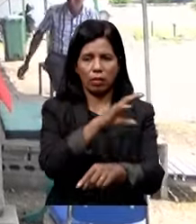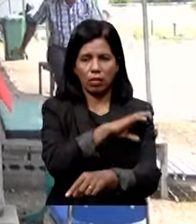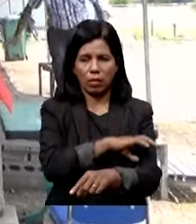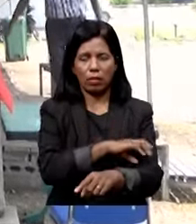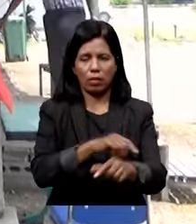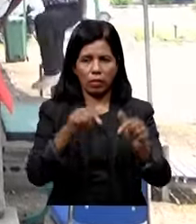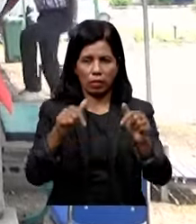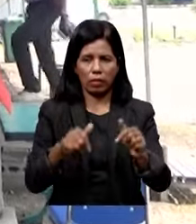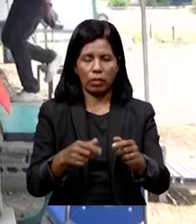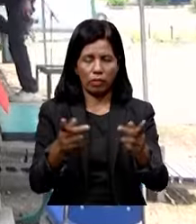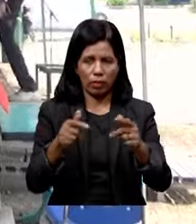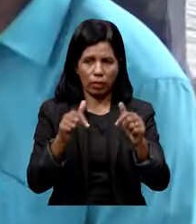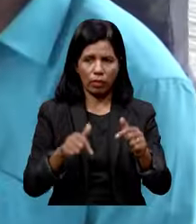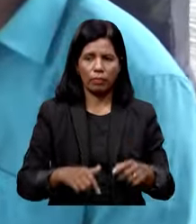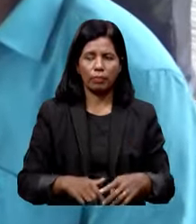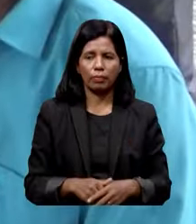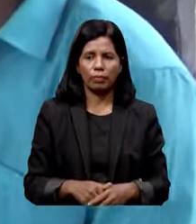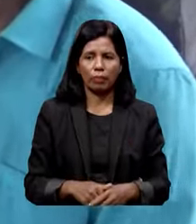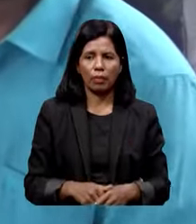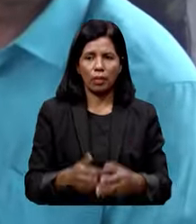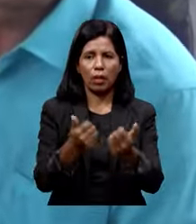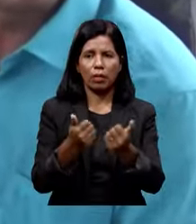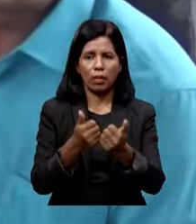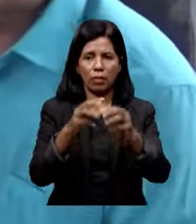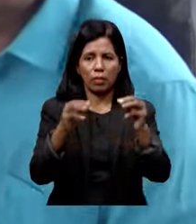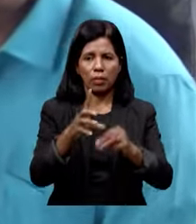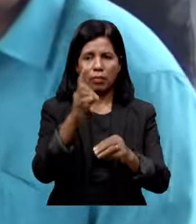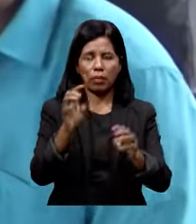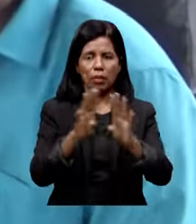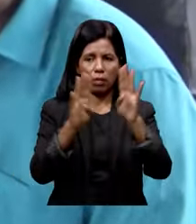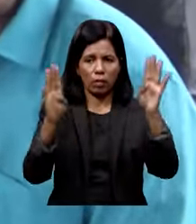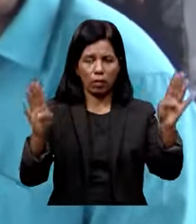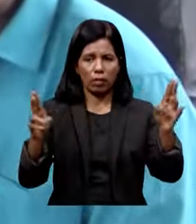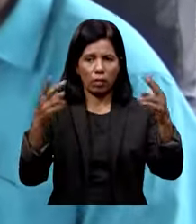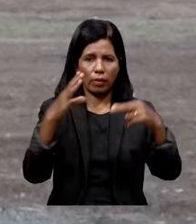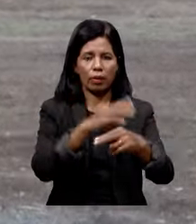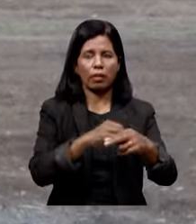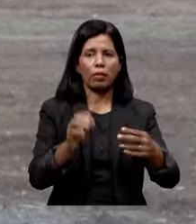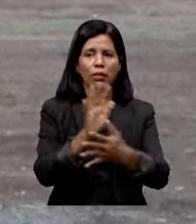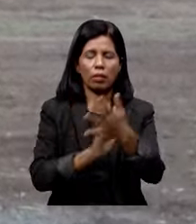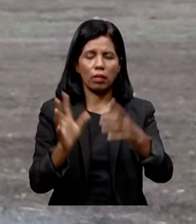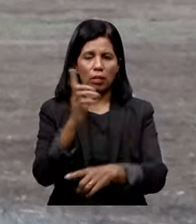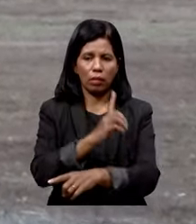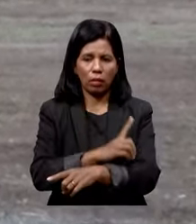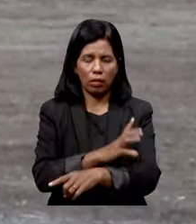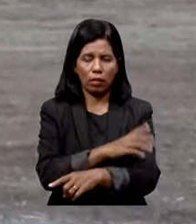ya event. Antes ne autoridade município Dili loque na feira e a Porto Dili onde comemora loron